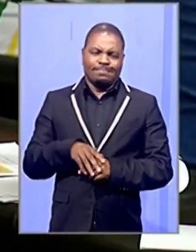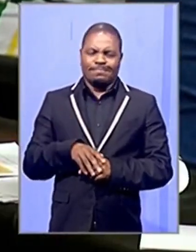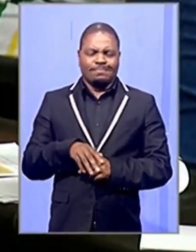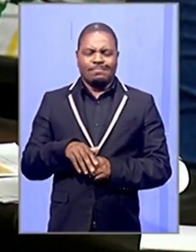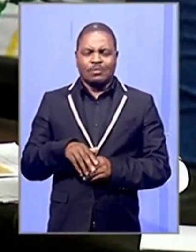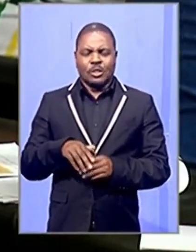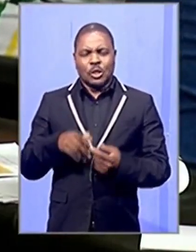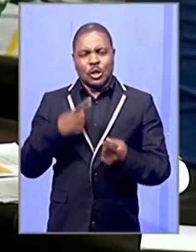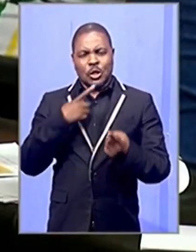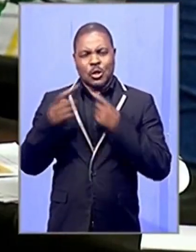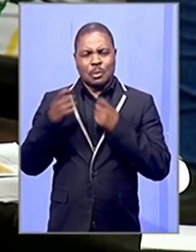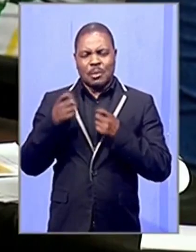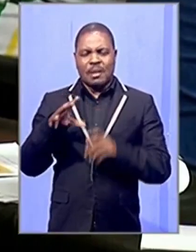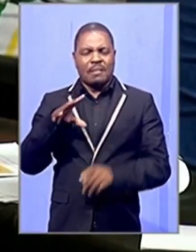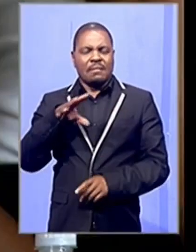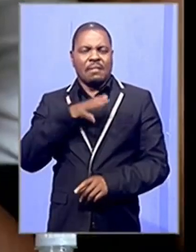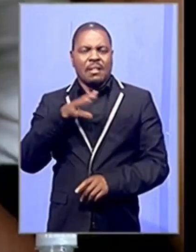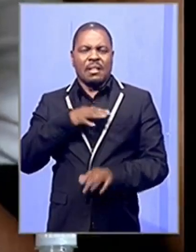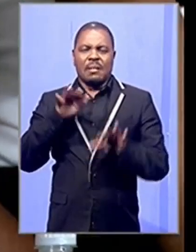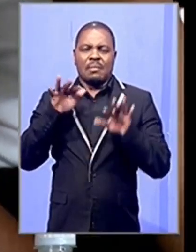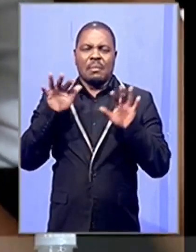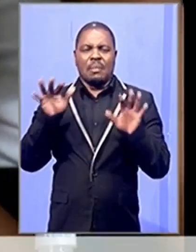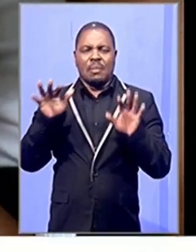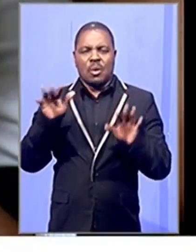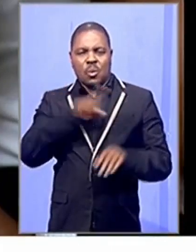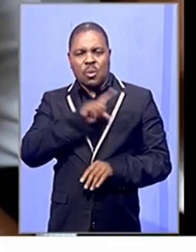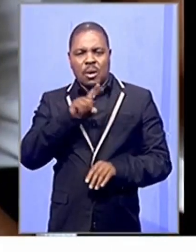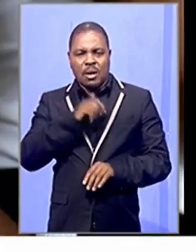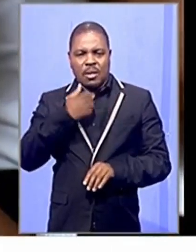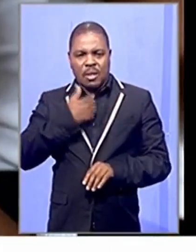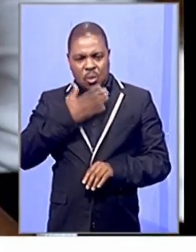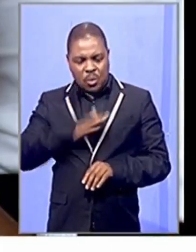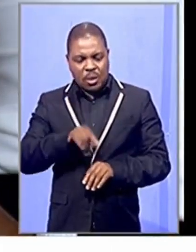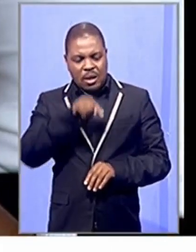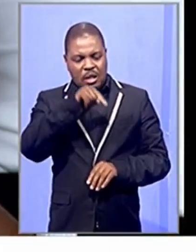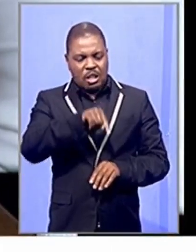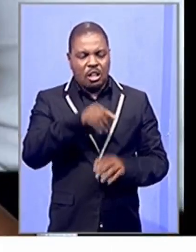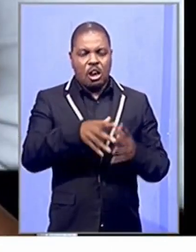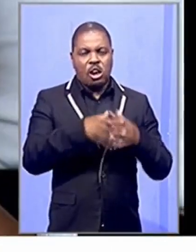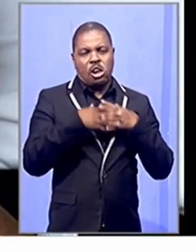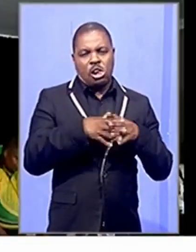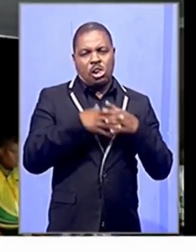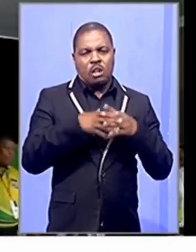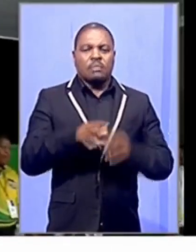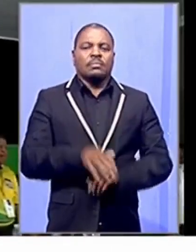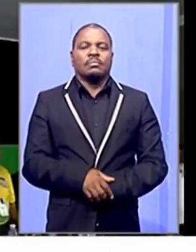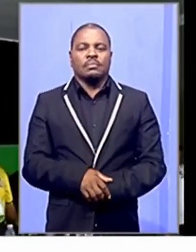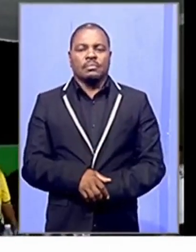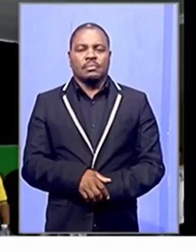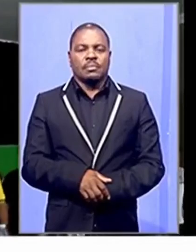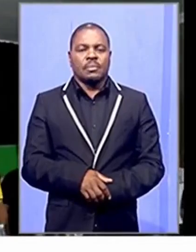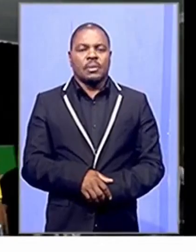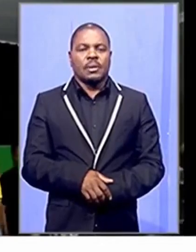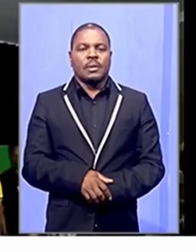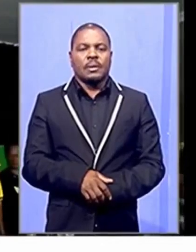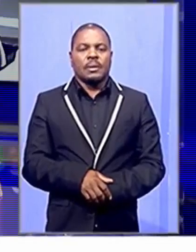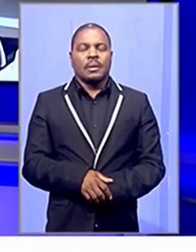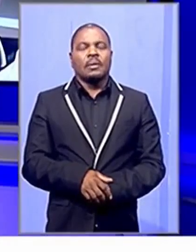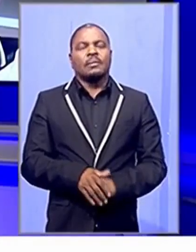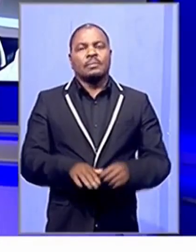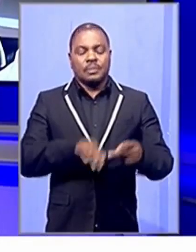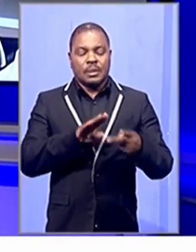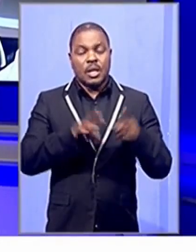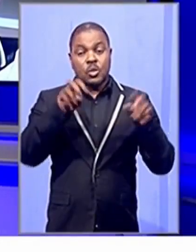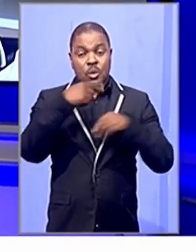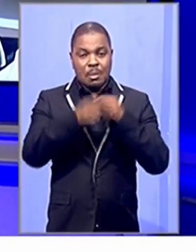etsang dintho fela ho hlokisa mokgatlo botsitso. Ha re kgutlela ntlheng